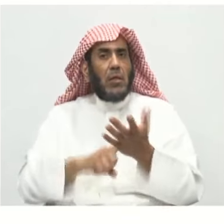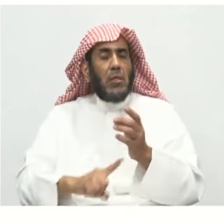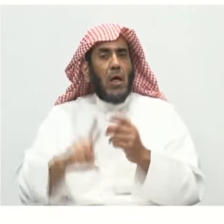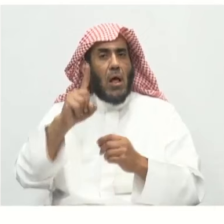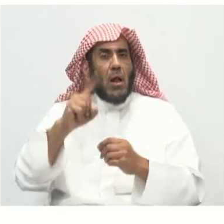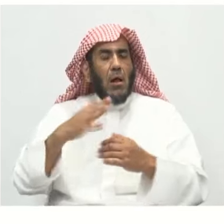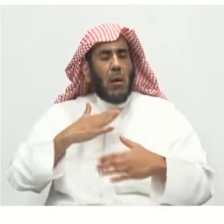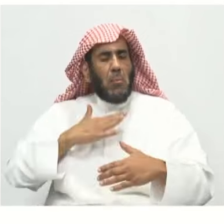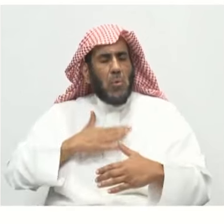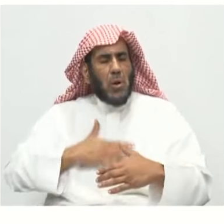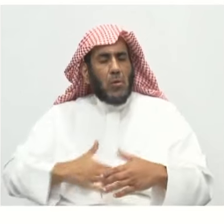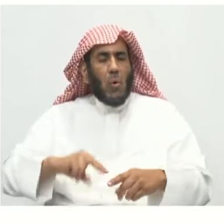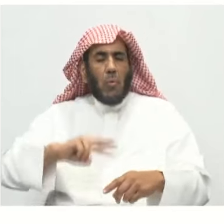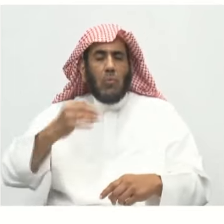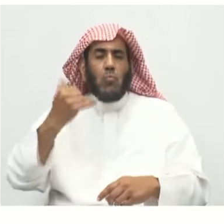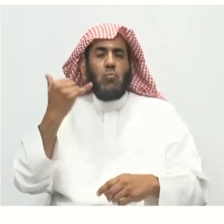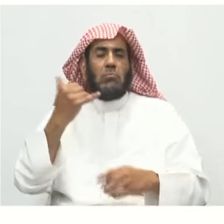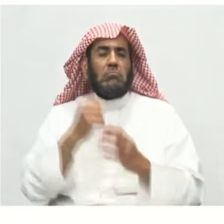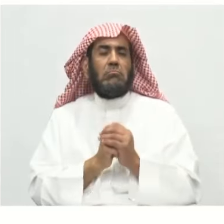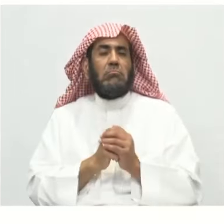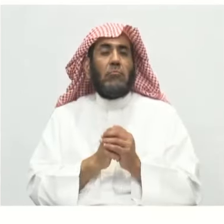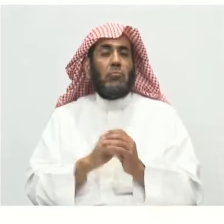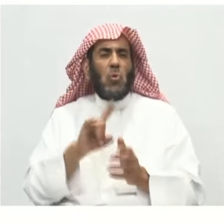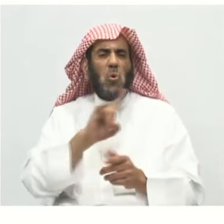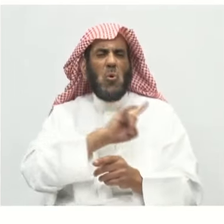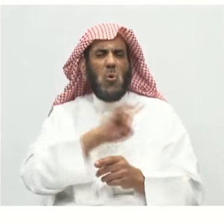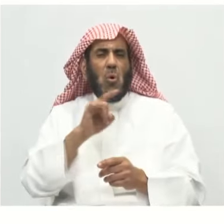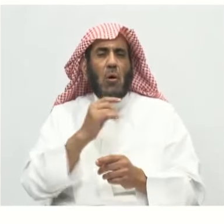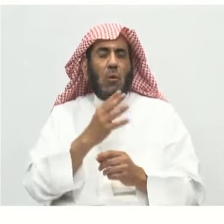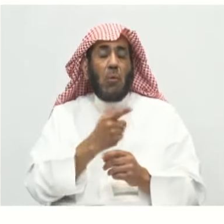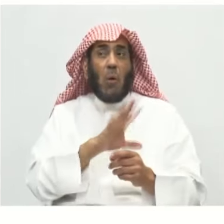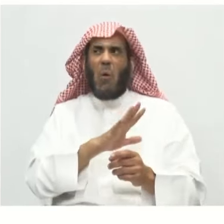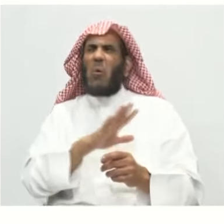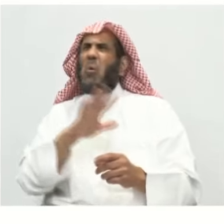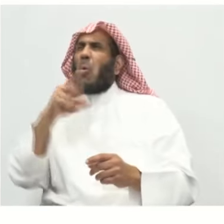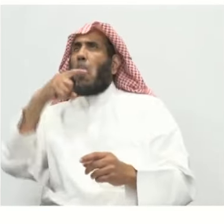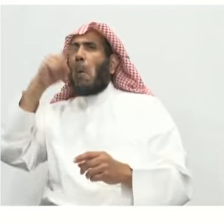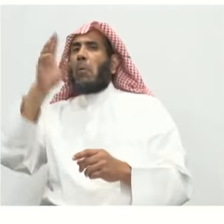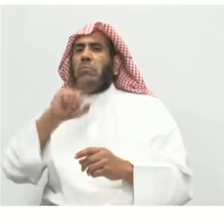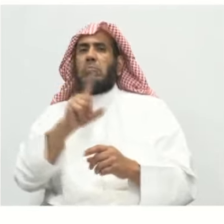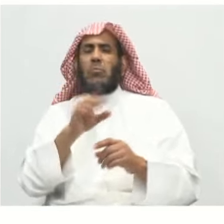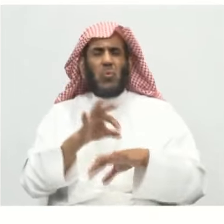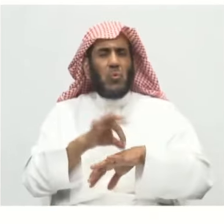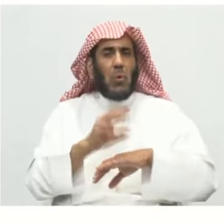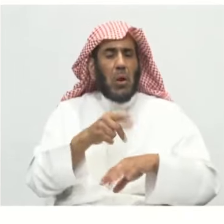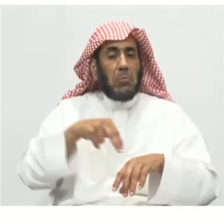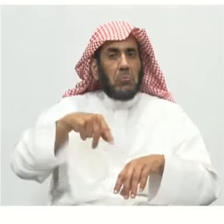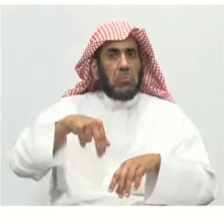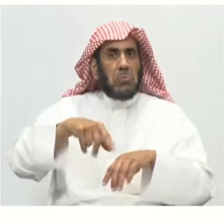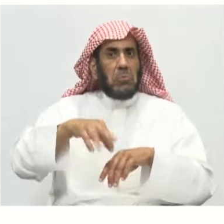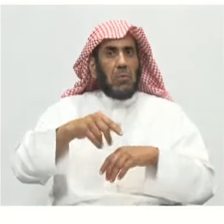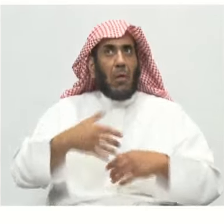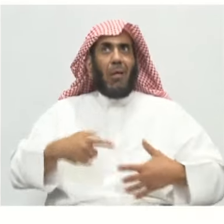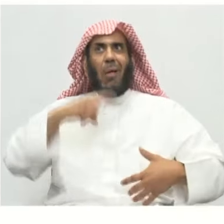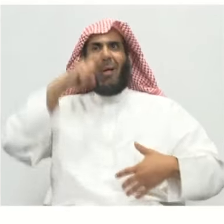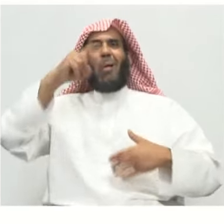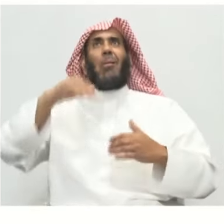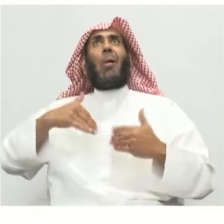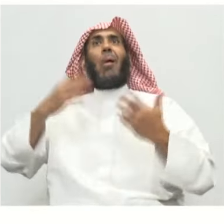عزم الامور ولا تصعر خدك للناس ولا تمش في الارض